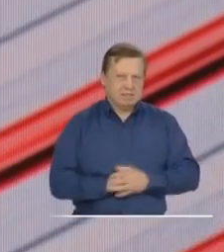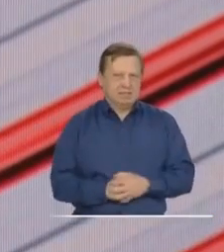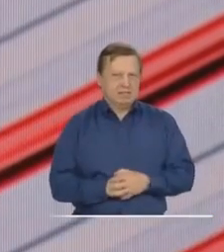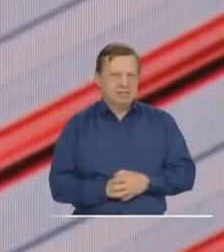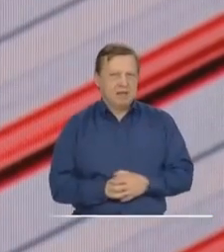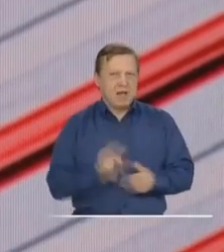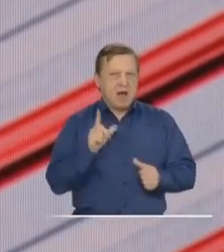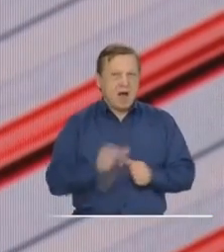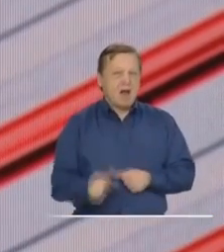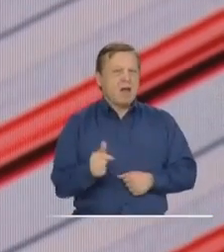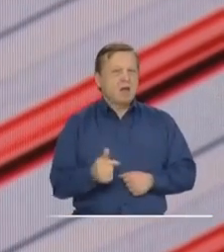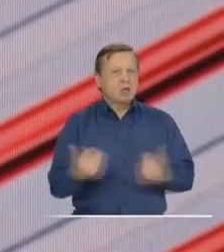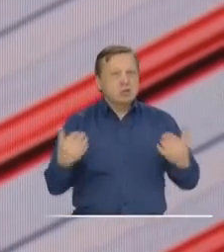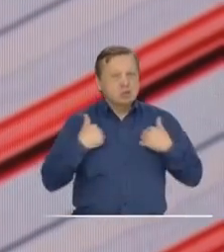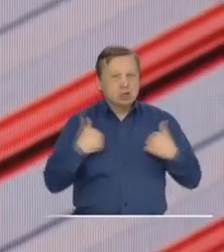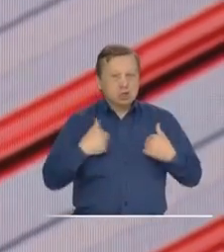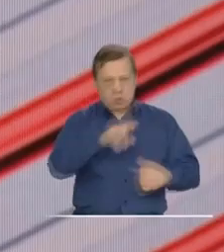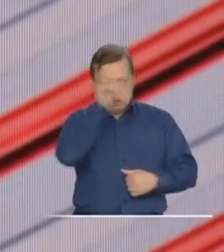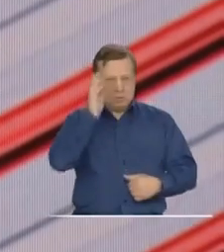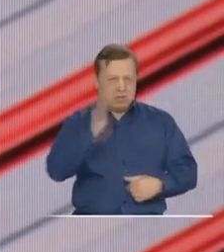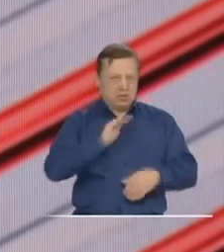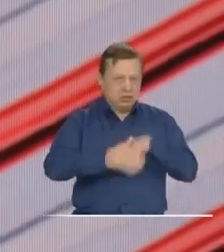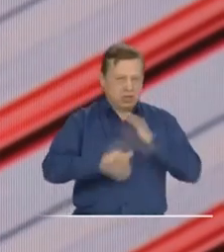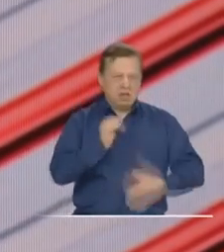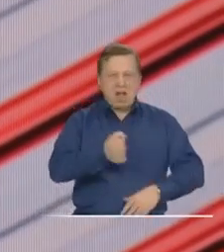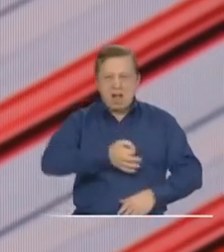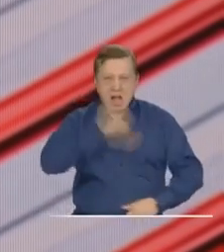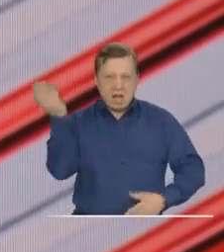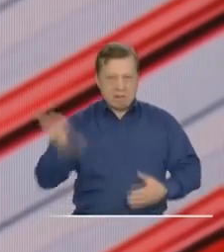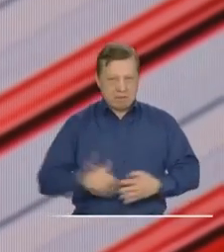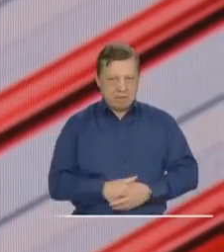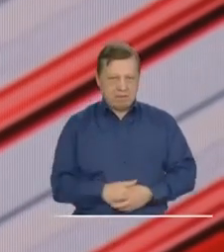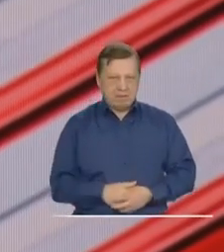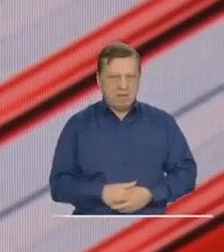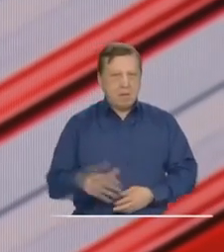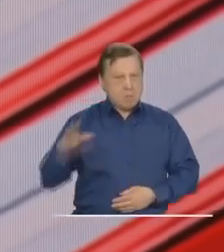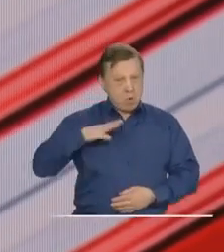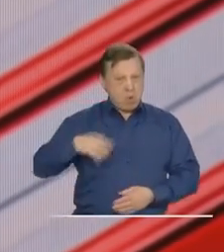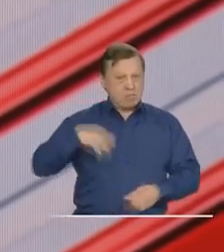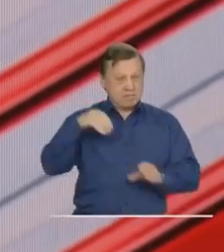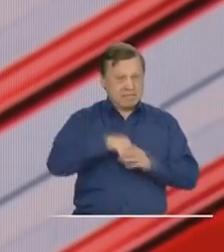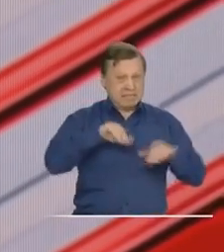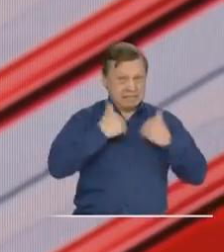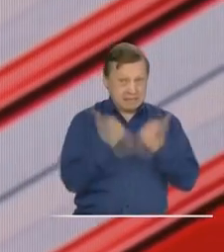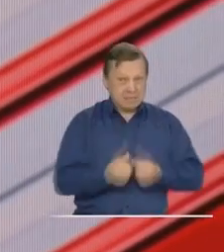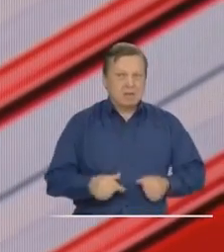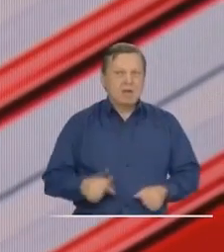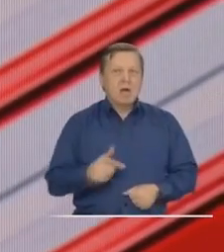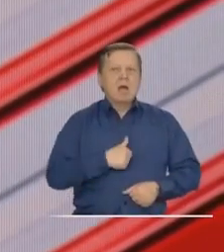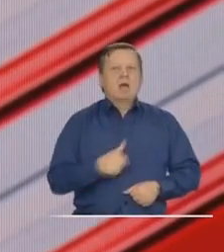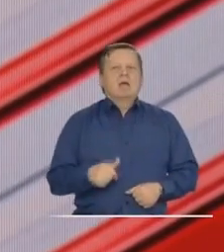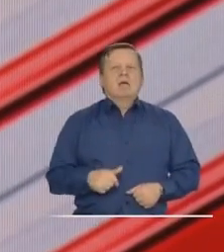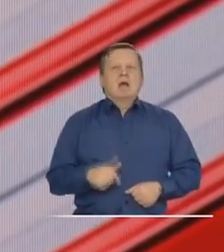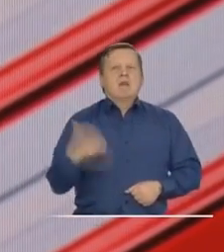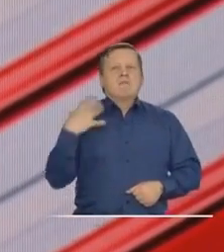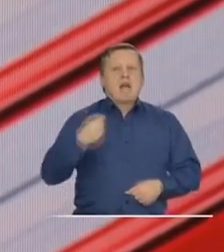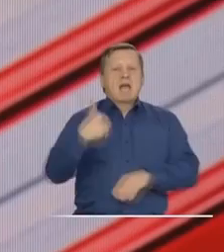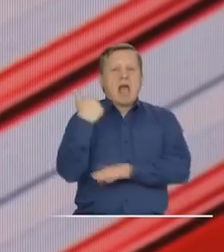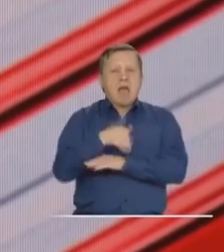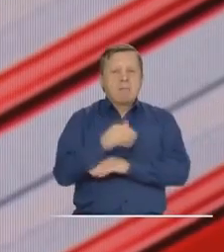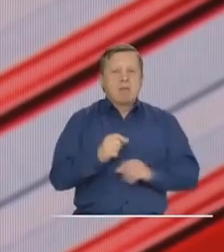żyje się po prostu szczęśliwi i lepiej kiedy byłem w sejmie głosować przeciwko podwyższeniu wieku